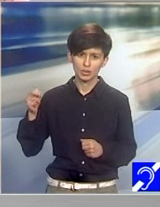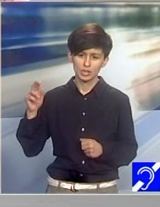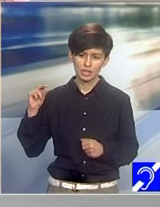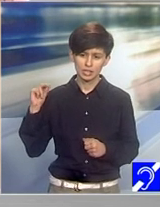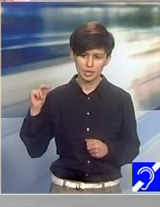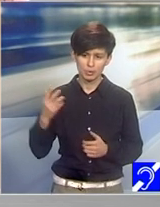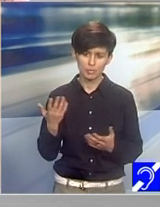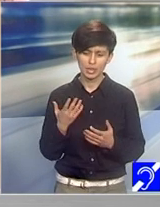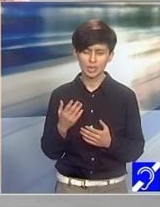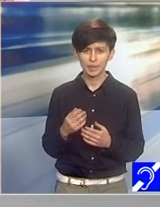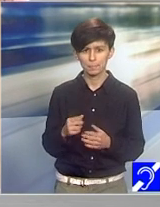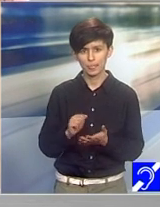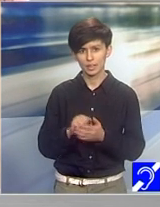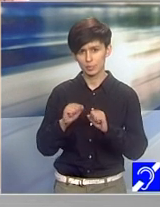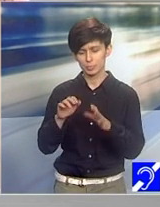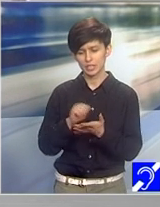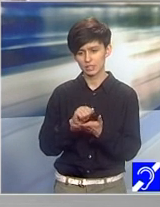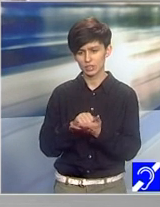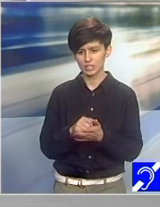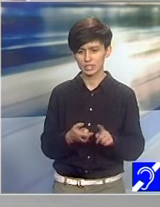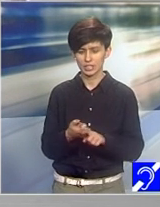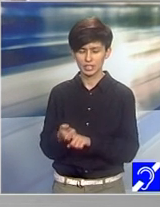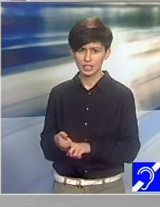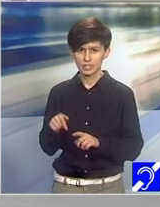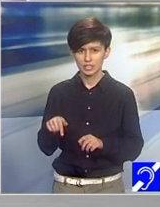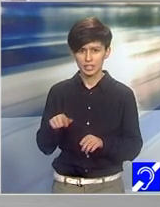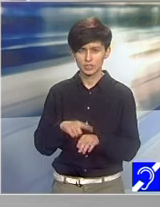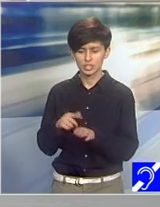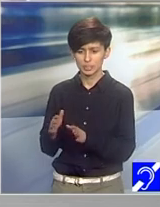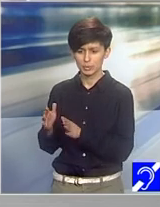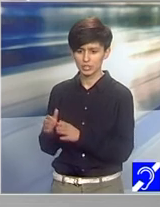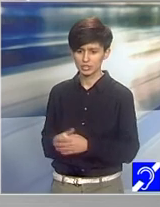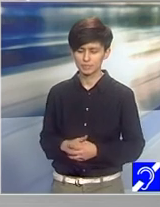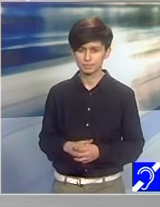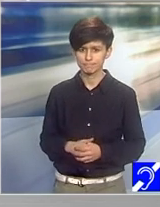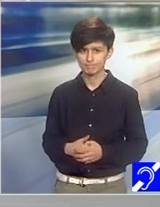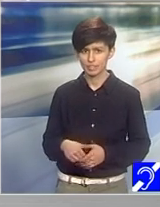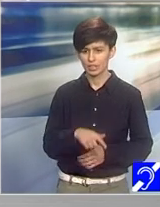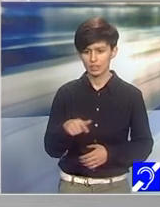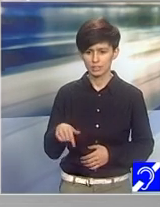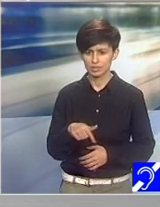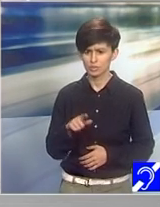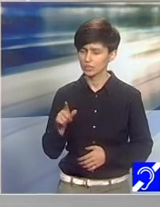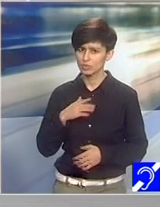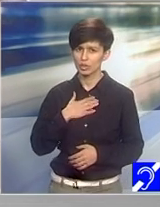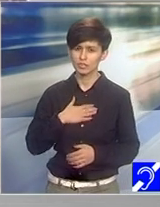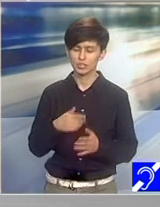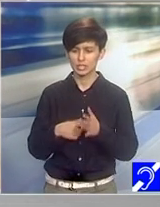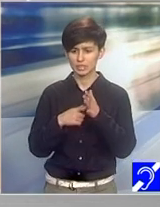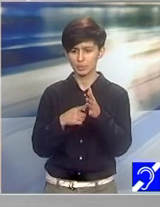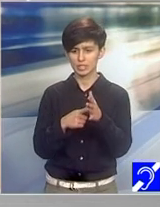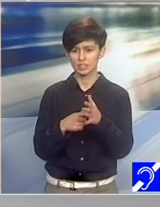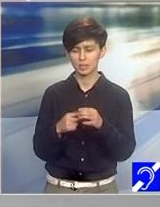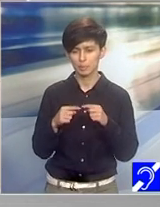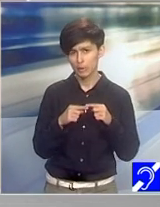această perioadă. Dar noi nu ne-am asumat din capul locului o viziune polemică, ci am încercat